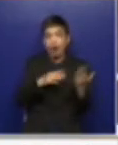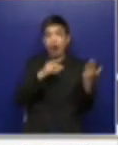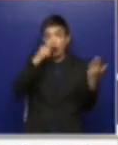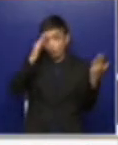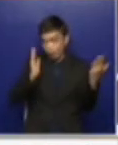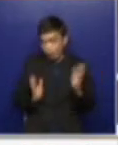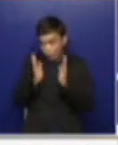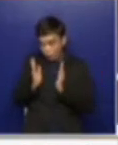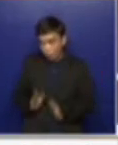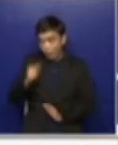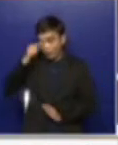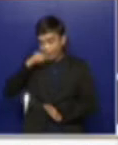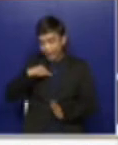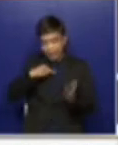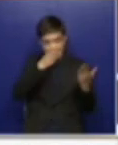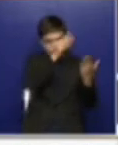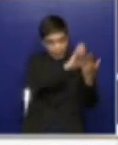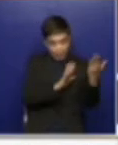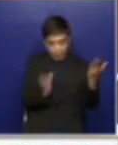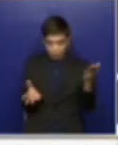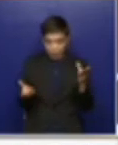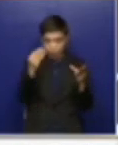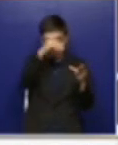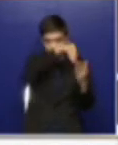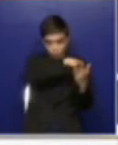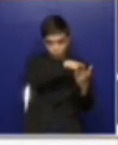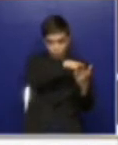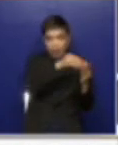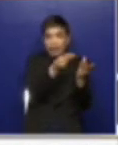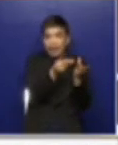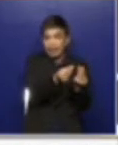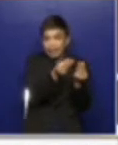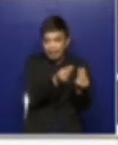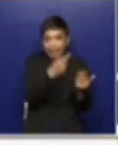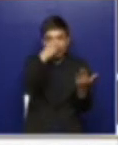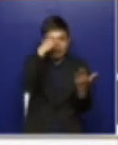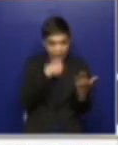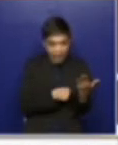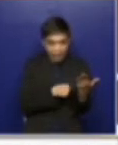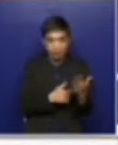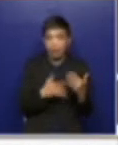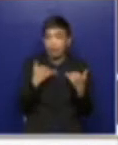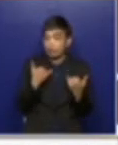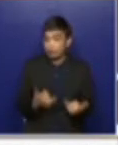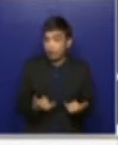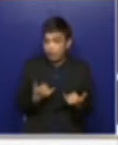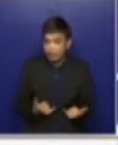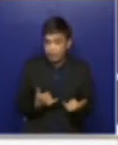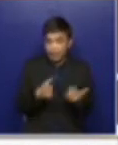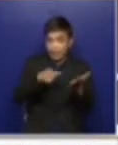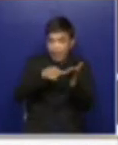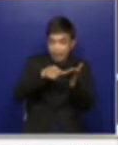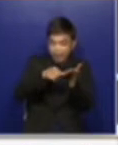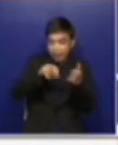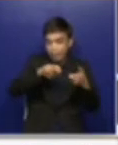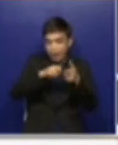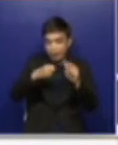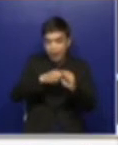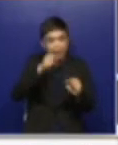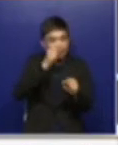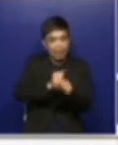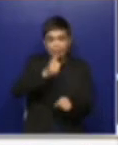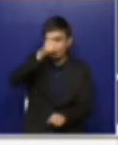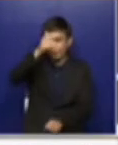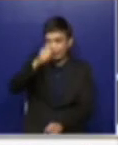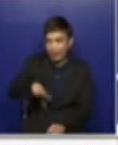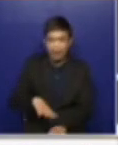ยได้เวลานี้สิ่งที่สืบทอดกันมาแล้วก็แก้ไม่ได้แล้วก็เป็น